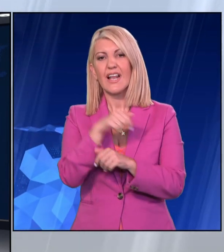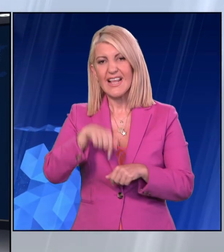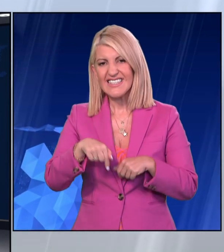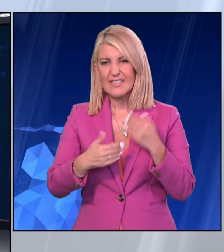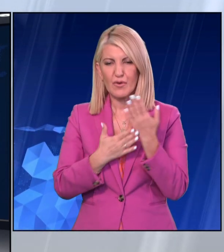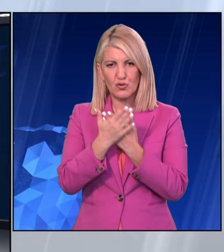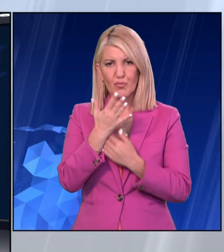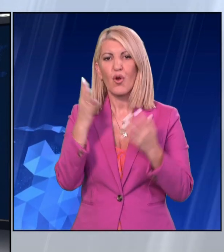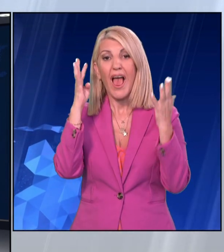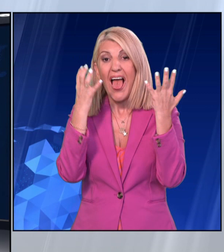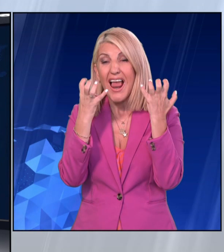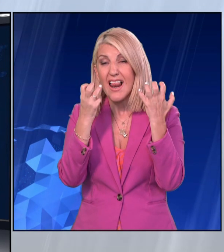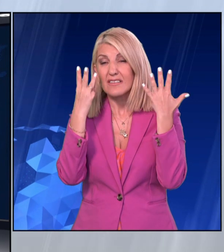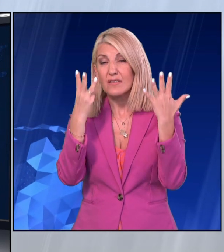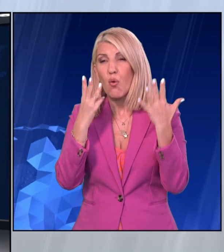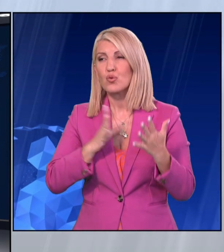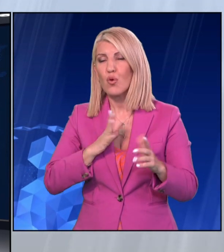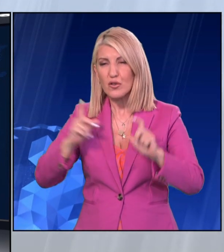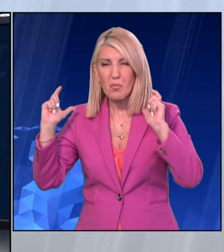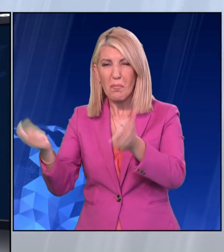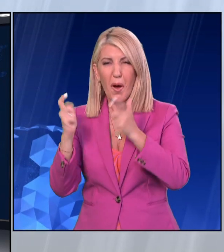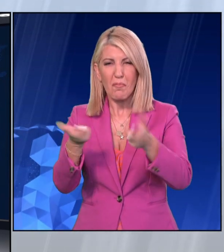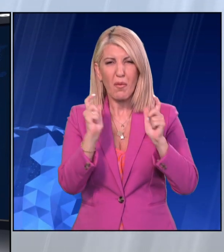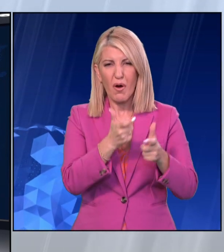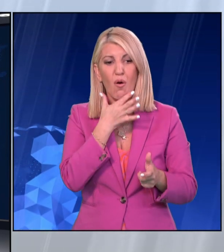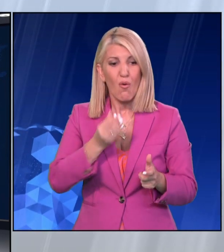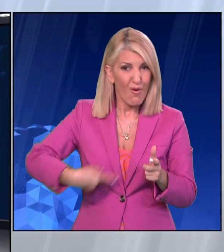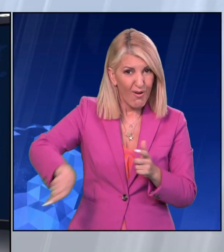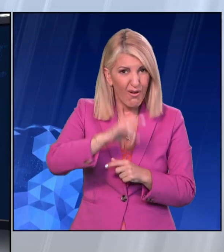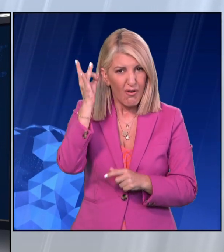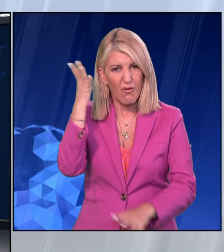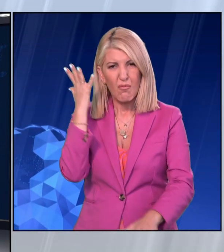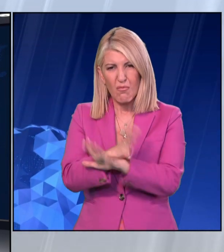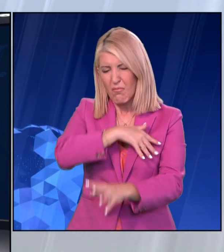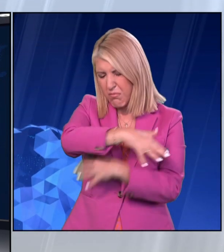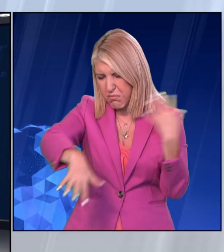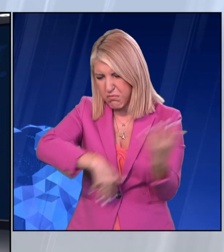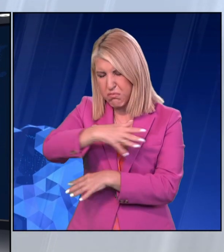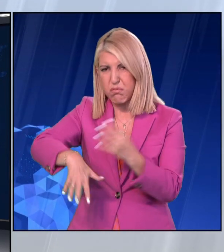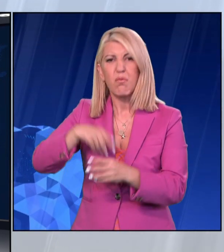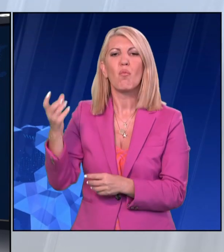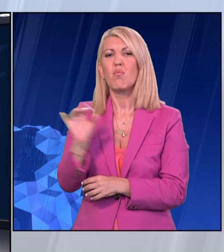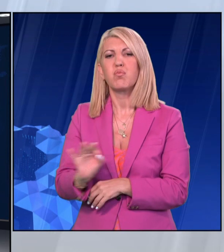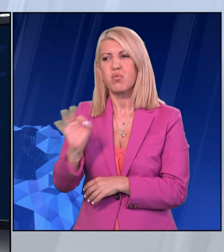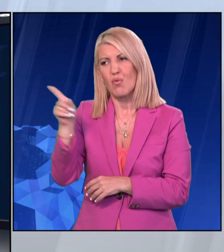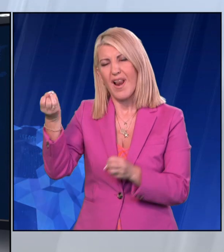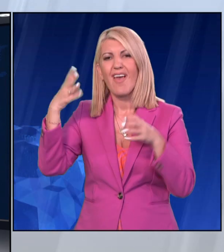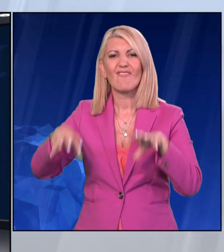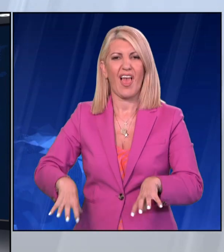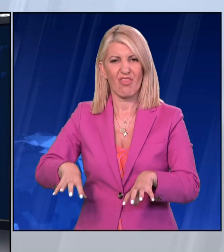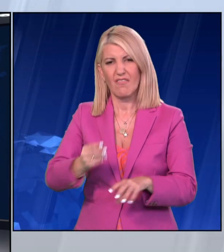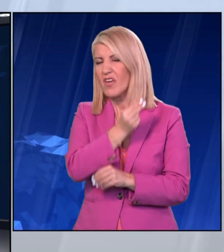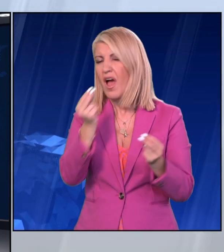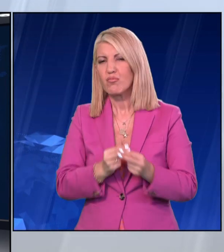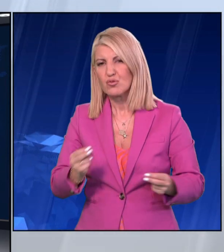98 συλληφθέντες για τα αιματηρά επεισόδια στη Νέα Φιλαδέλφεια που οδήγησαν στη δολοφονία του 29χρονου φιλάθλου της ΑΕΚ. Οι αρχές